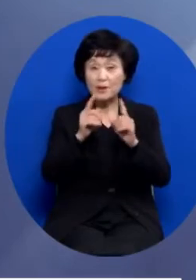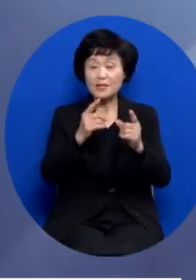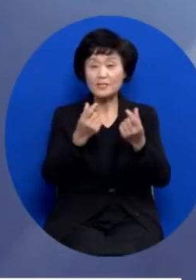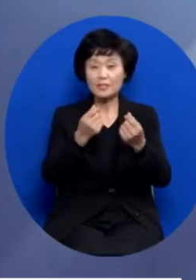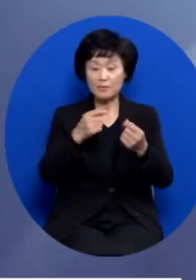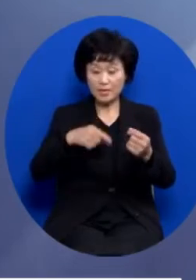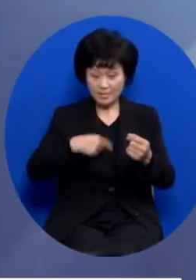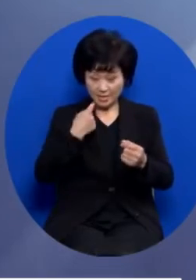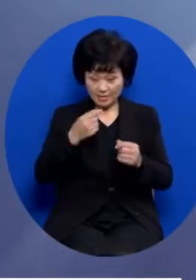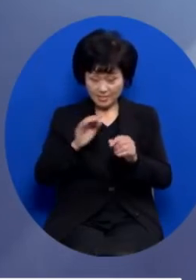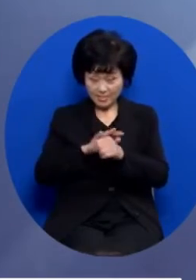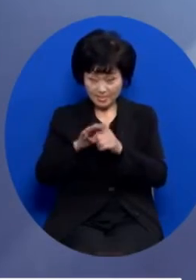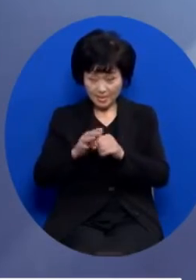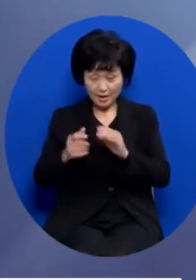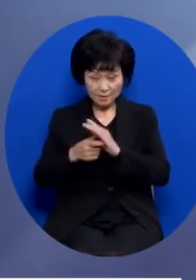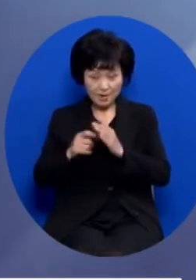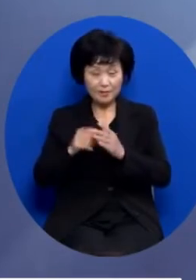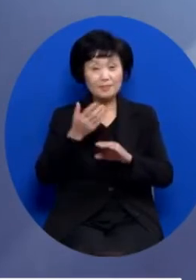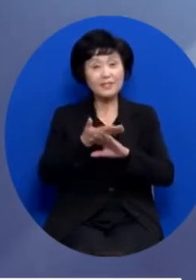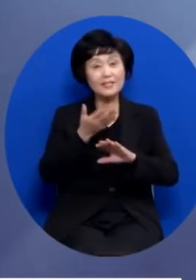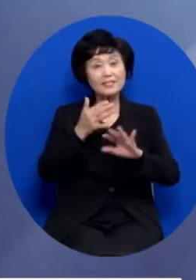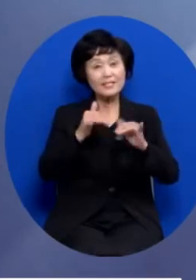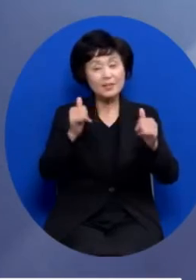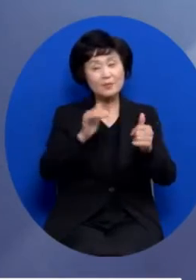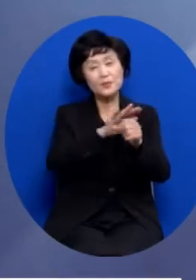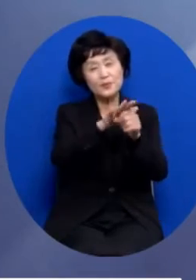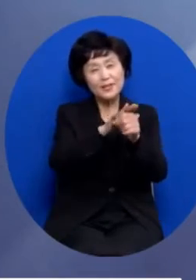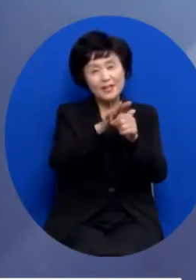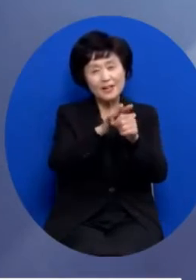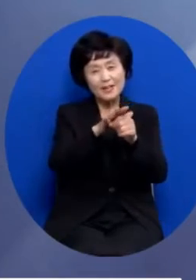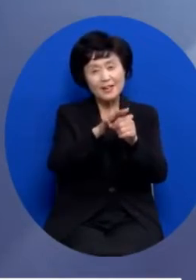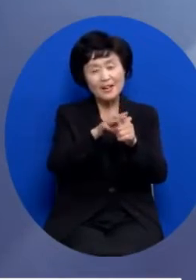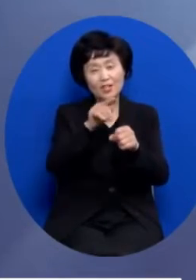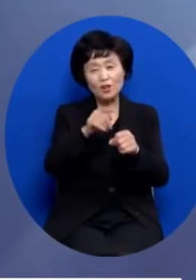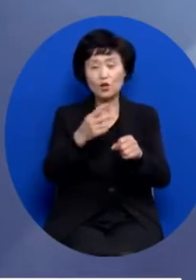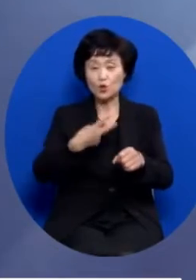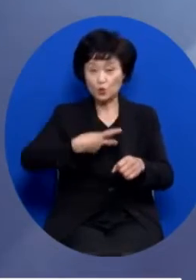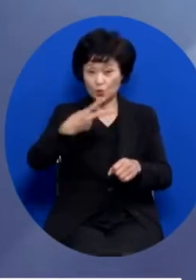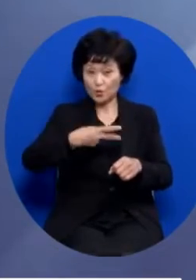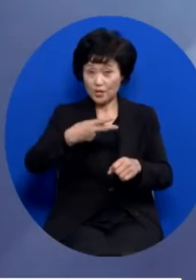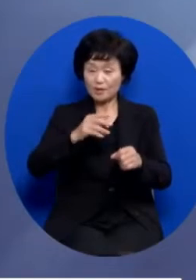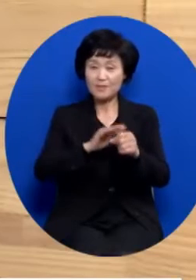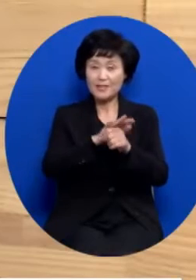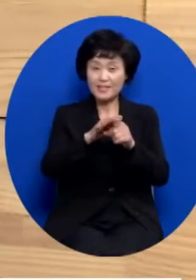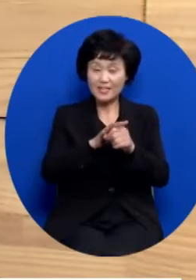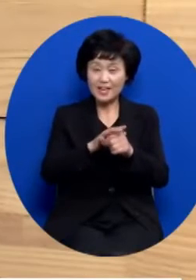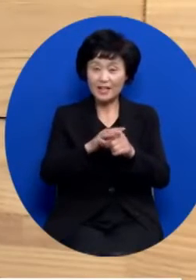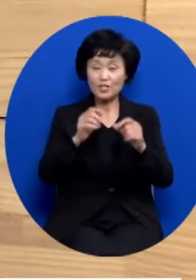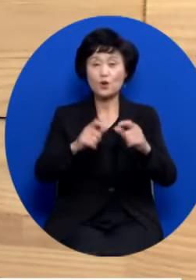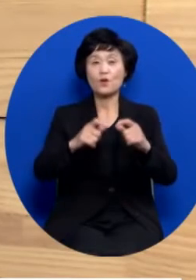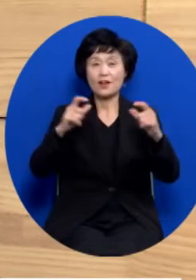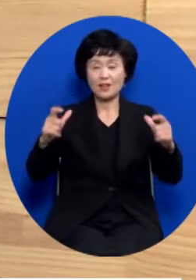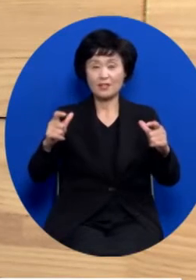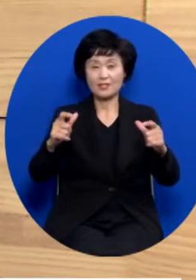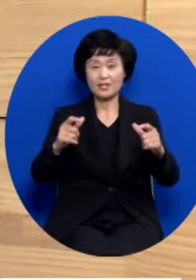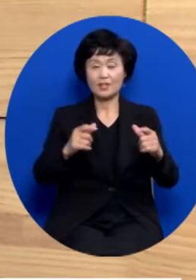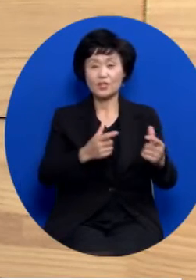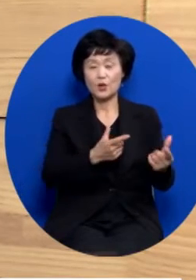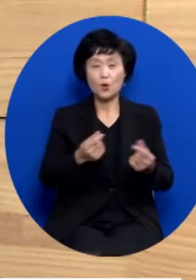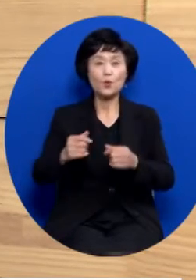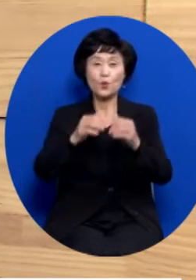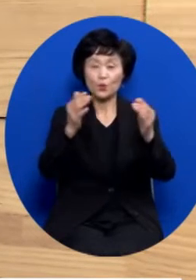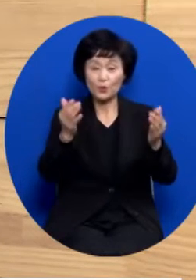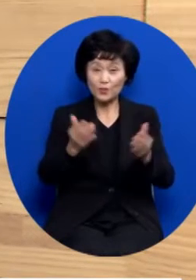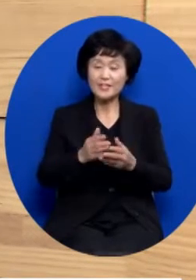자신을 사랑하는 만큼 다른 사람을 사랑하는 마음 그리고 그 두 사람의 사랑이 더 확산돼서 우리 공동체를